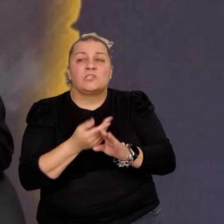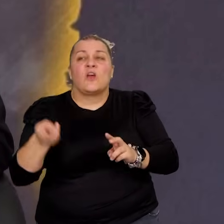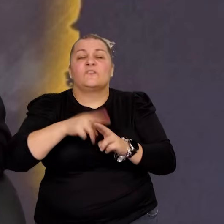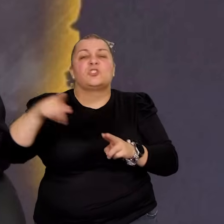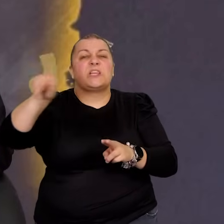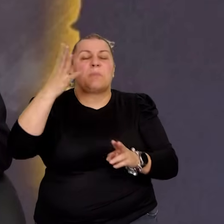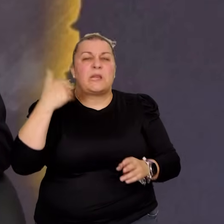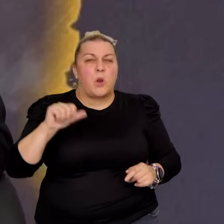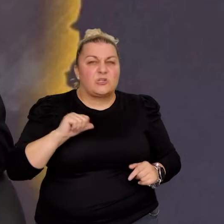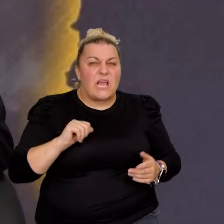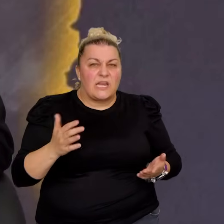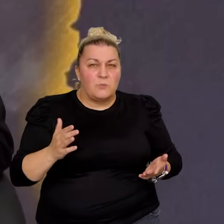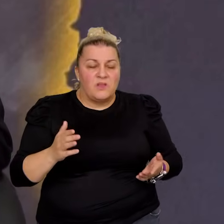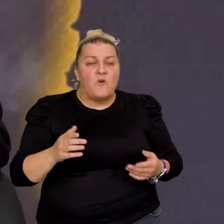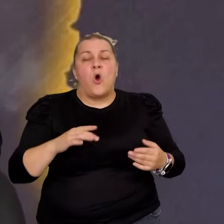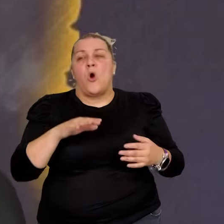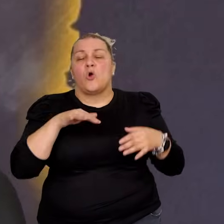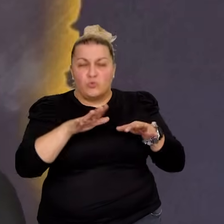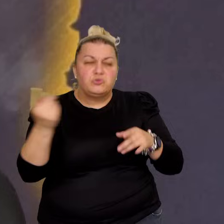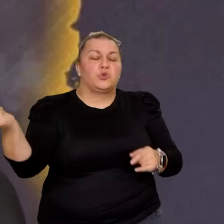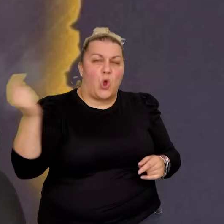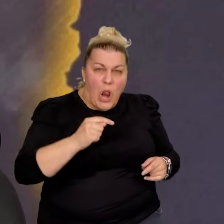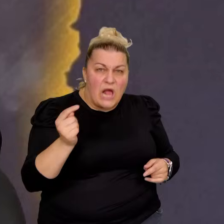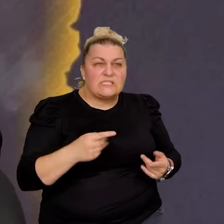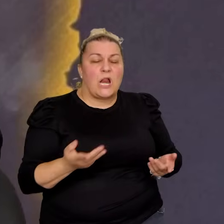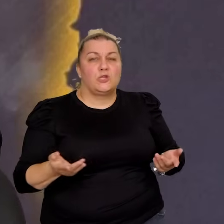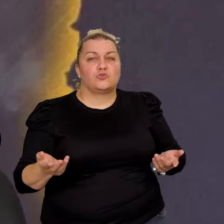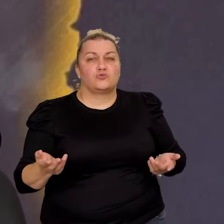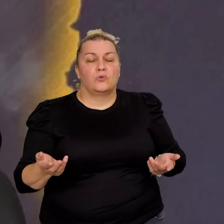bilo interesantno. Dolazili su tu ljudi